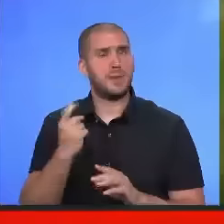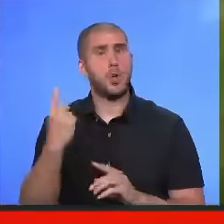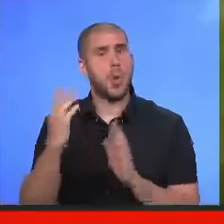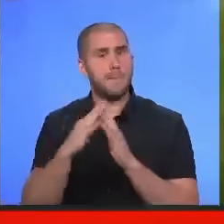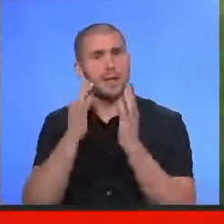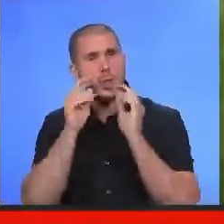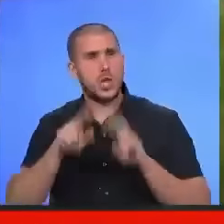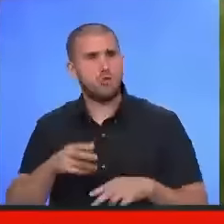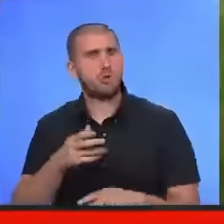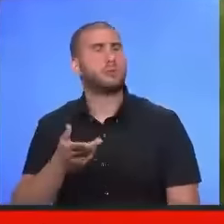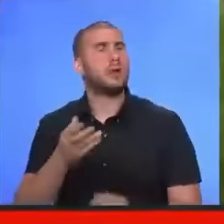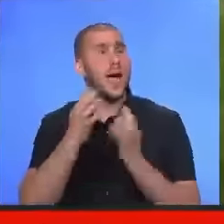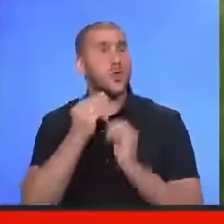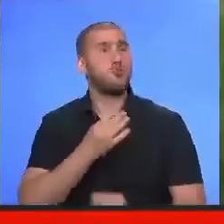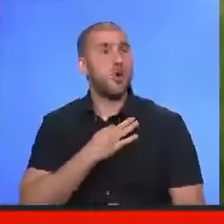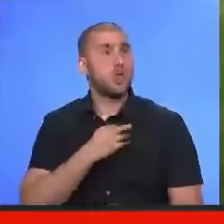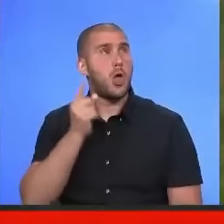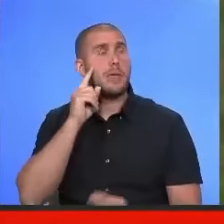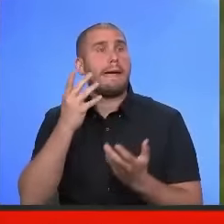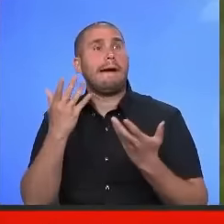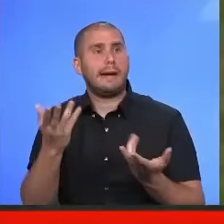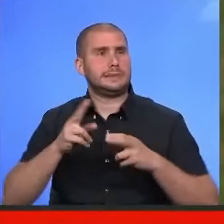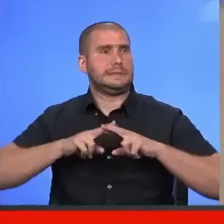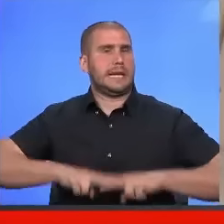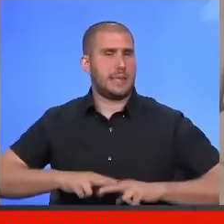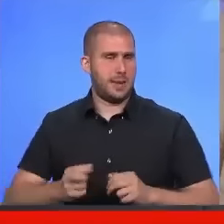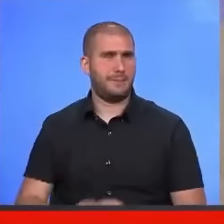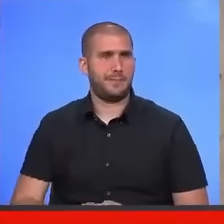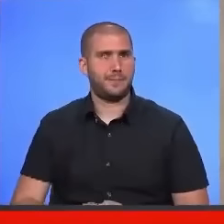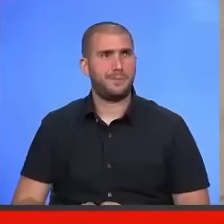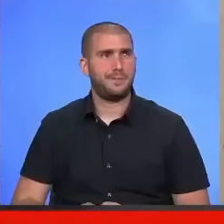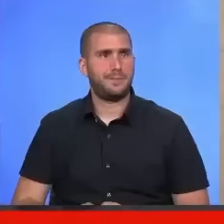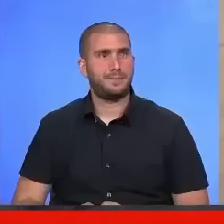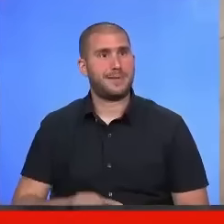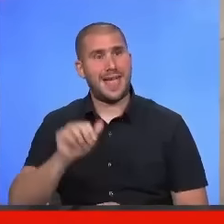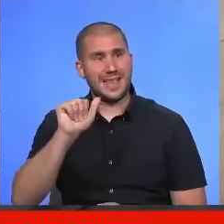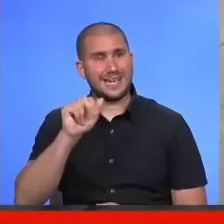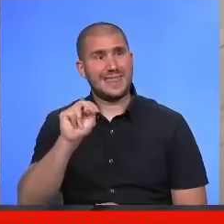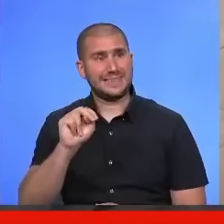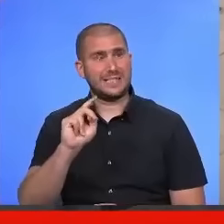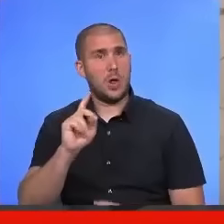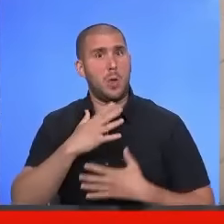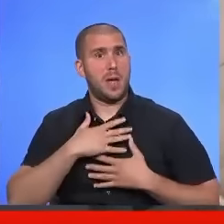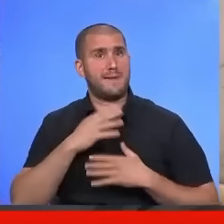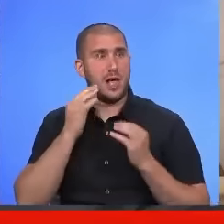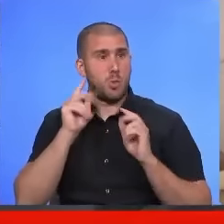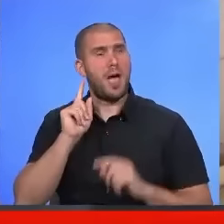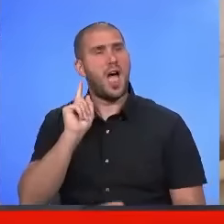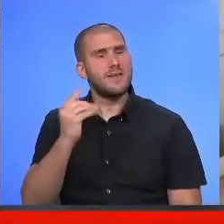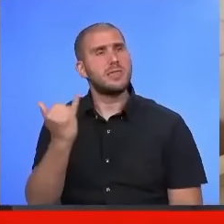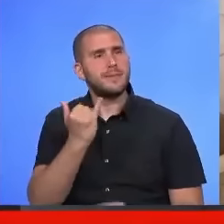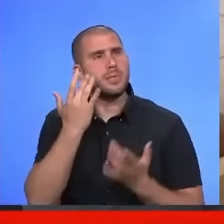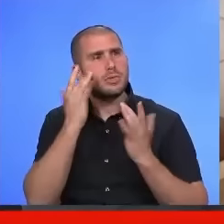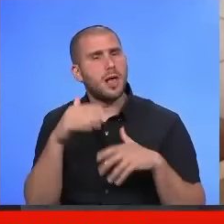חתול איך שהוא החתול שלנו לא יודע איך היא שרדה אליעזר ניצן לא מת על חתולים כי דבריו אבל תמיד דאג